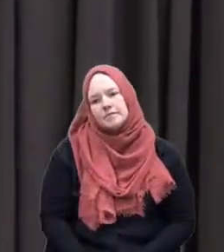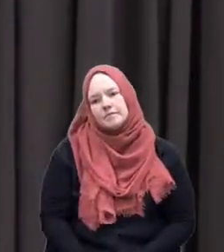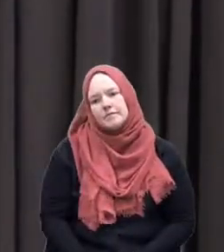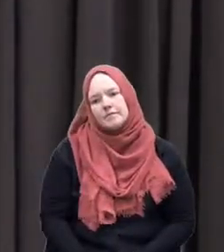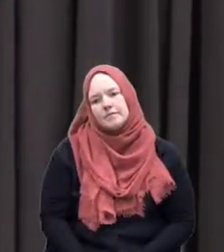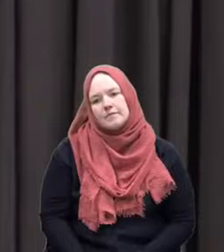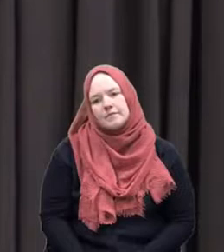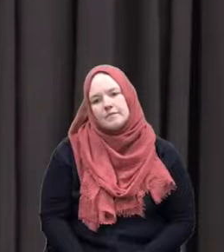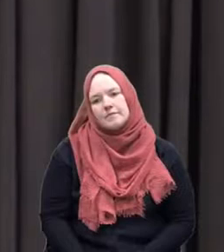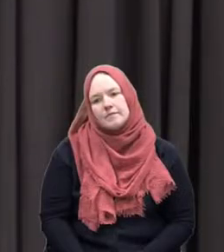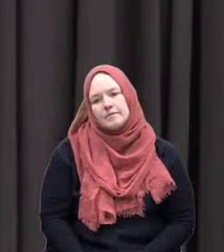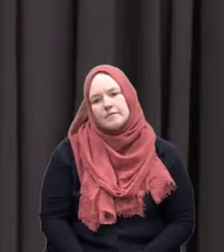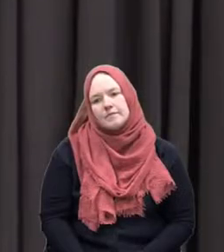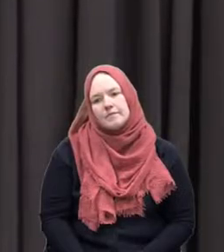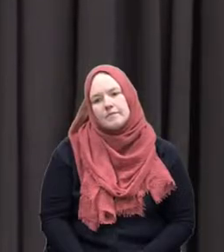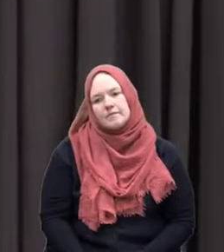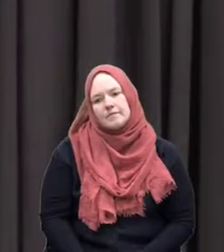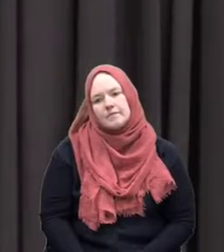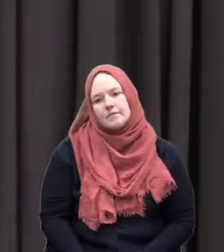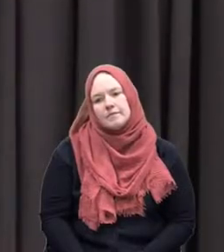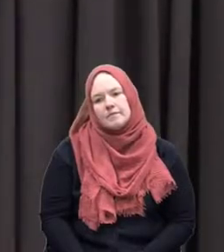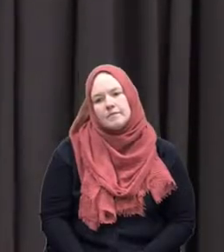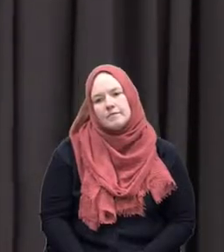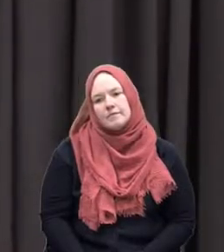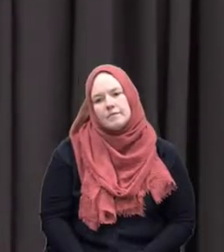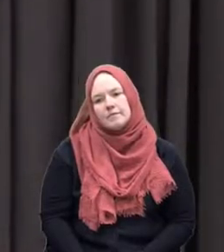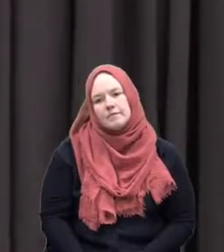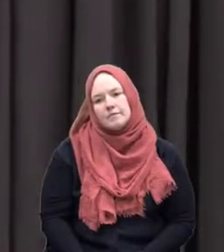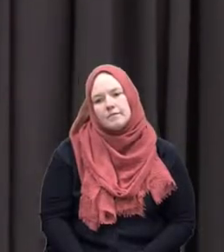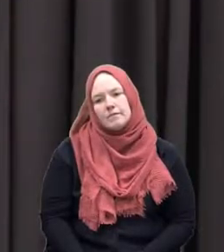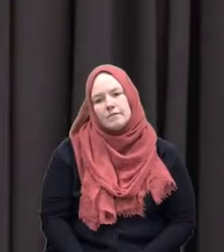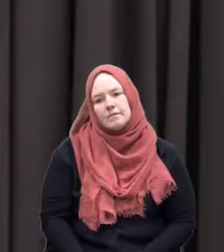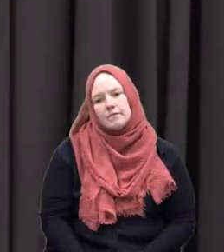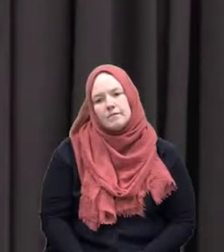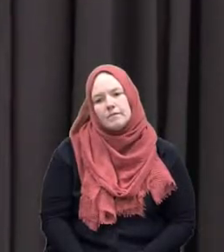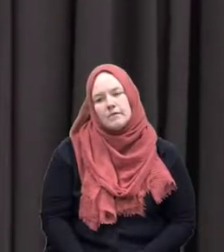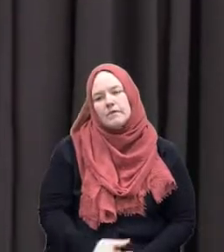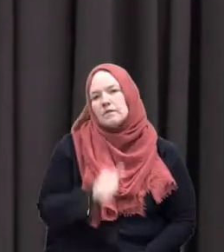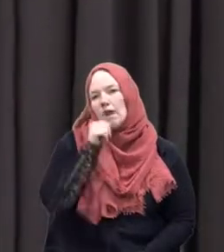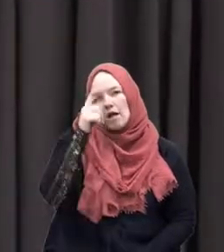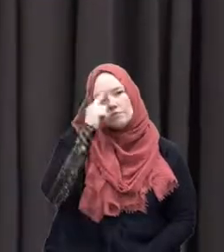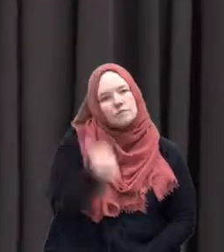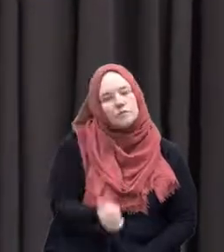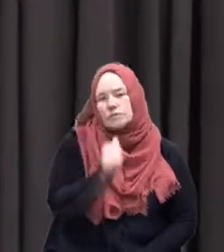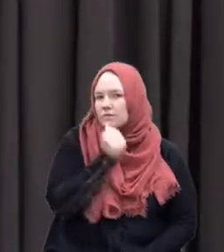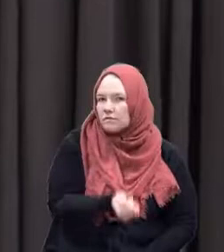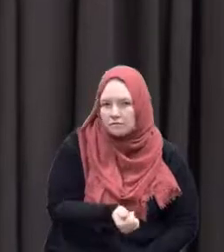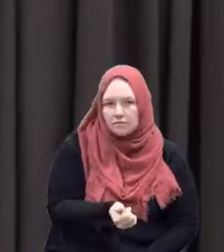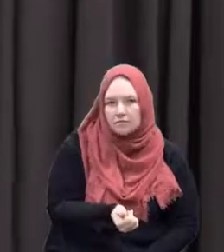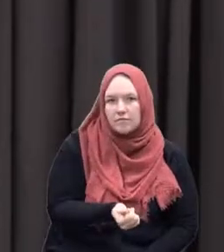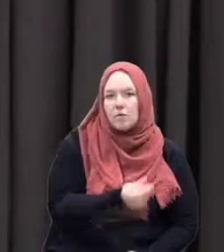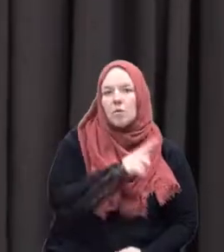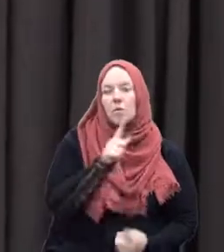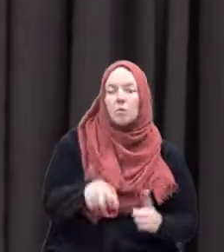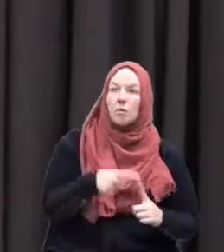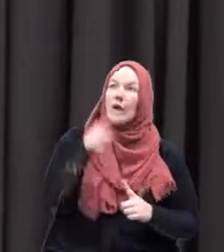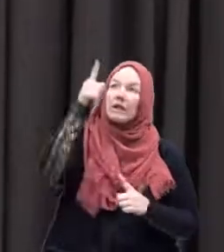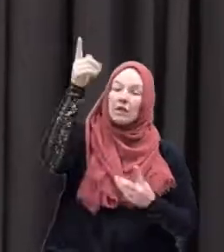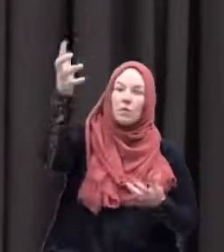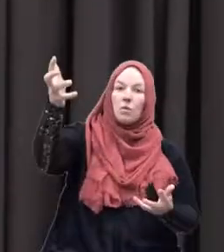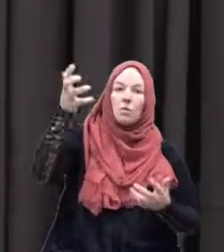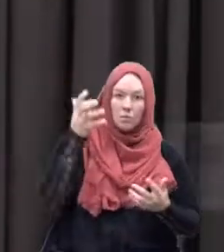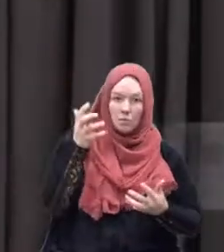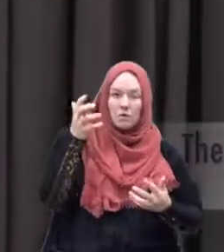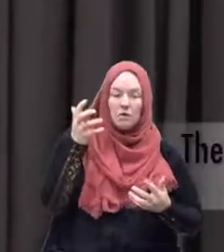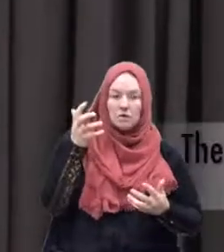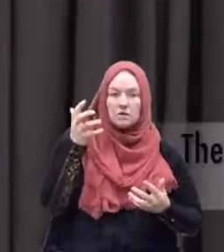شيء أو يتوب عليهم أو يعذبهم فإنهم ظالمون. It's not up to you.